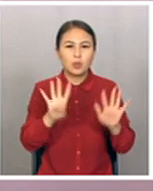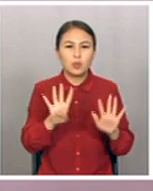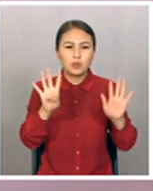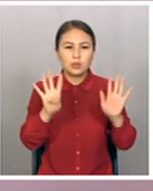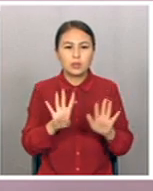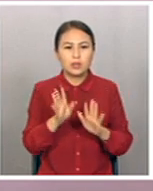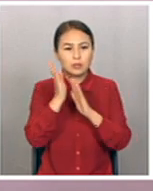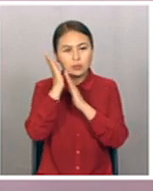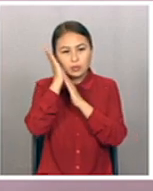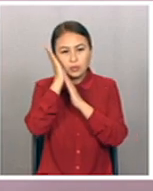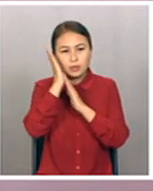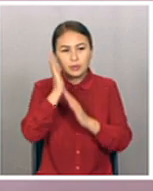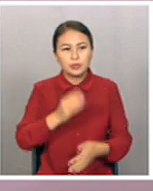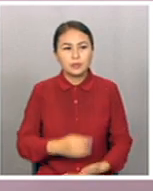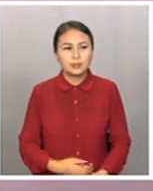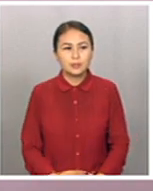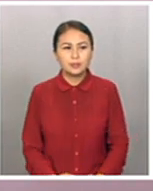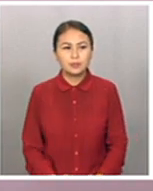ай ұйықтайды.